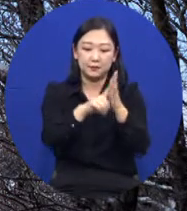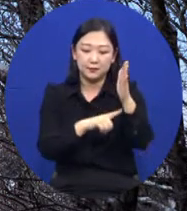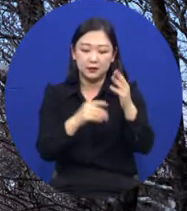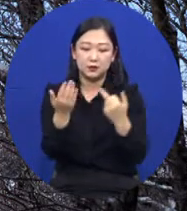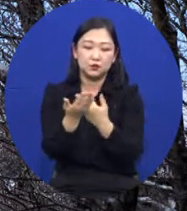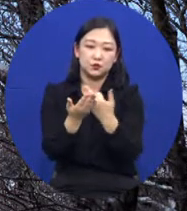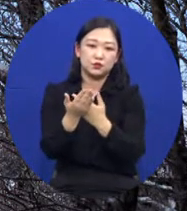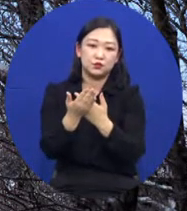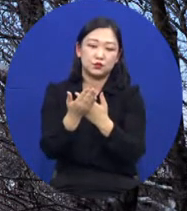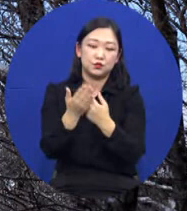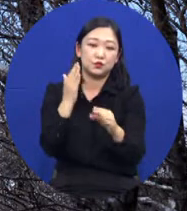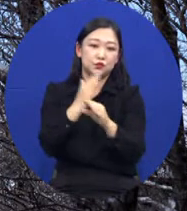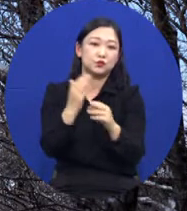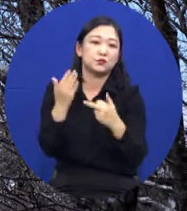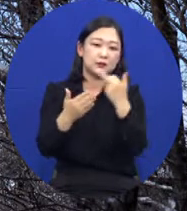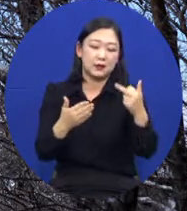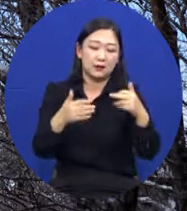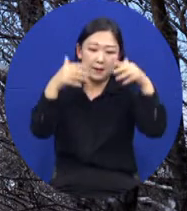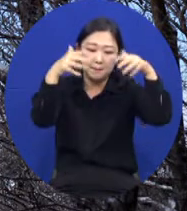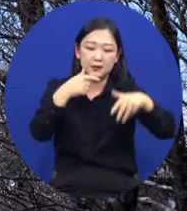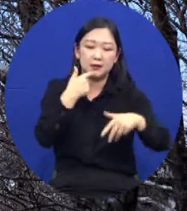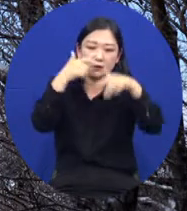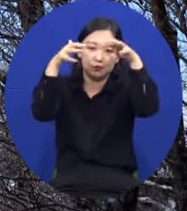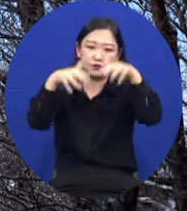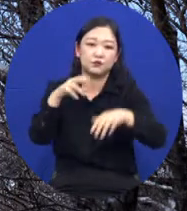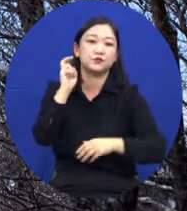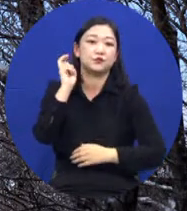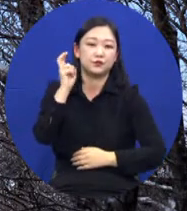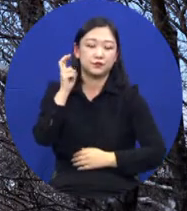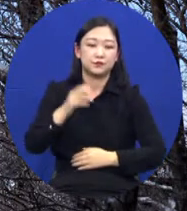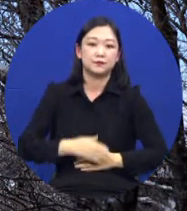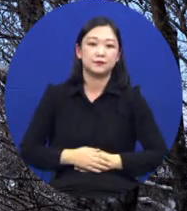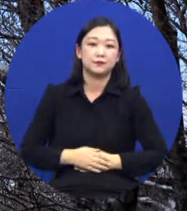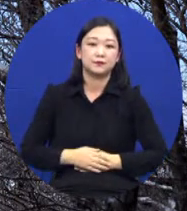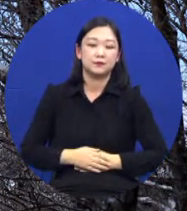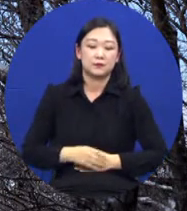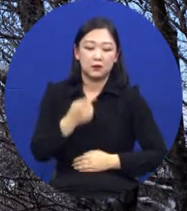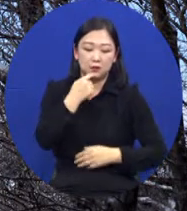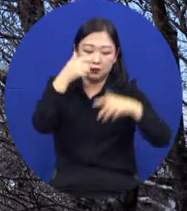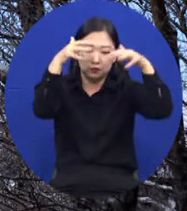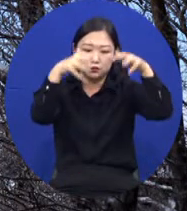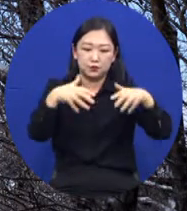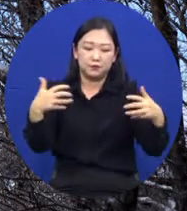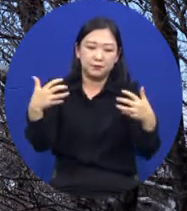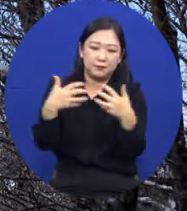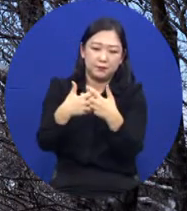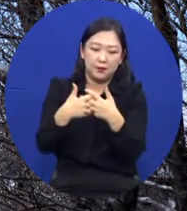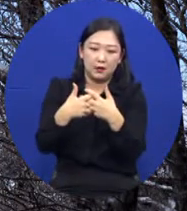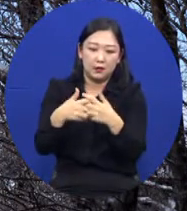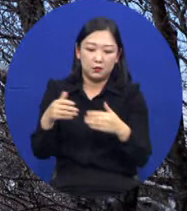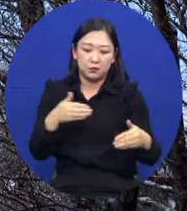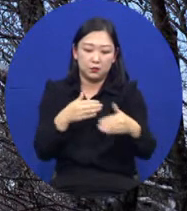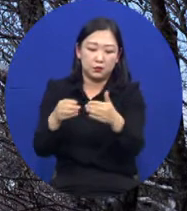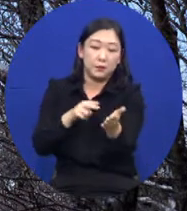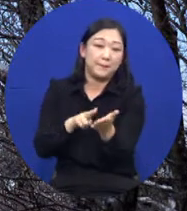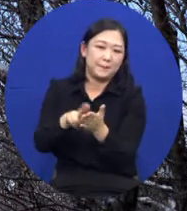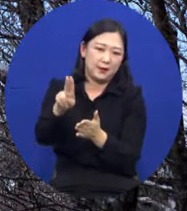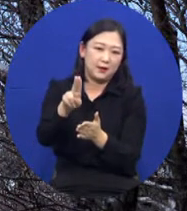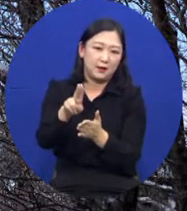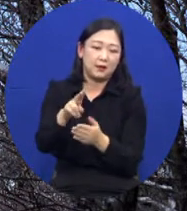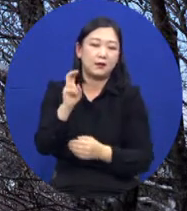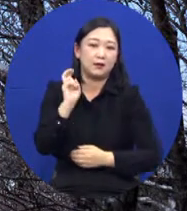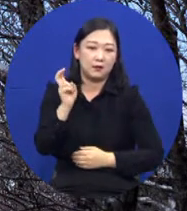중산간 이상 지역에는 비 또는 눈이 예상됩니다 현재 내린 눈이 얼어 산지와 상단 도로 곳곳에는 빙판길에